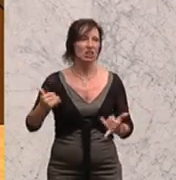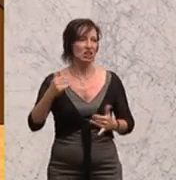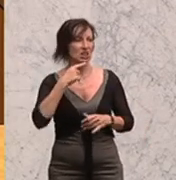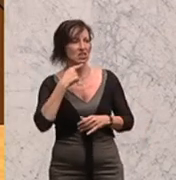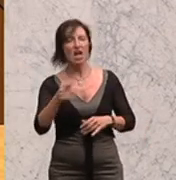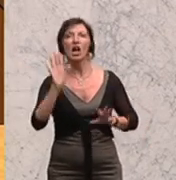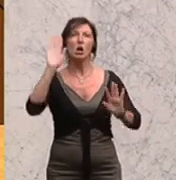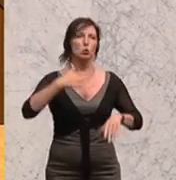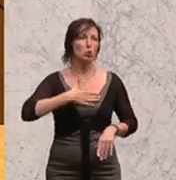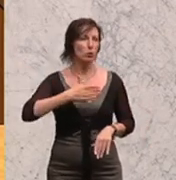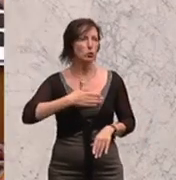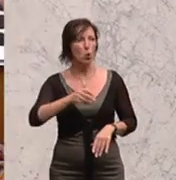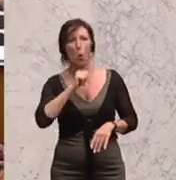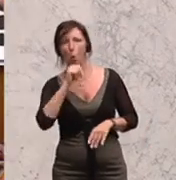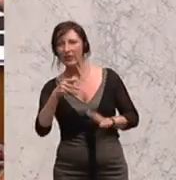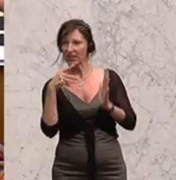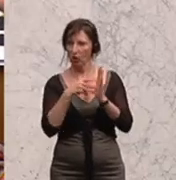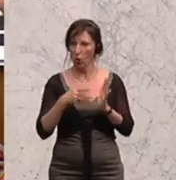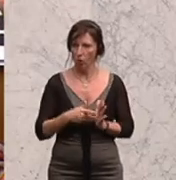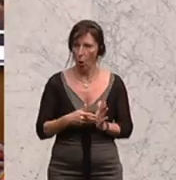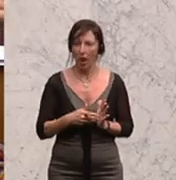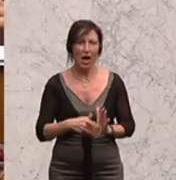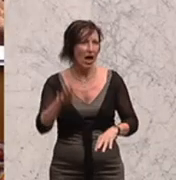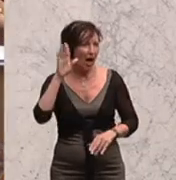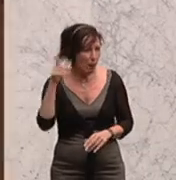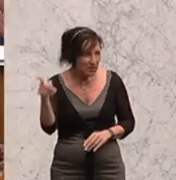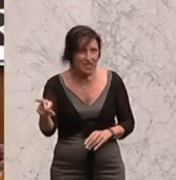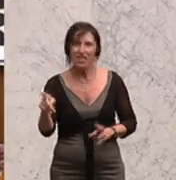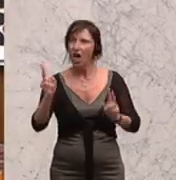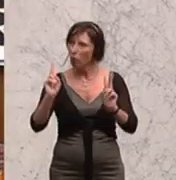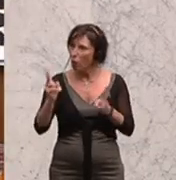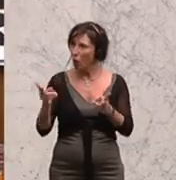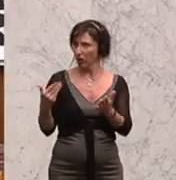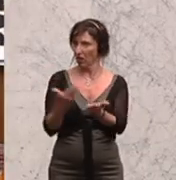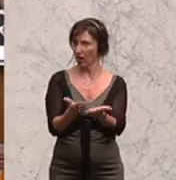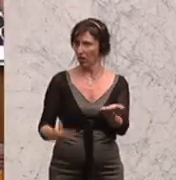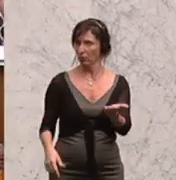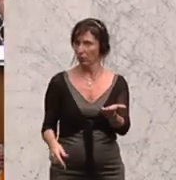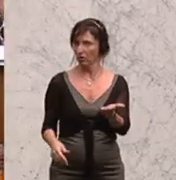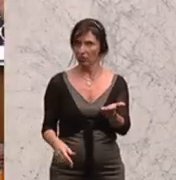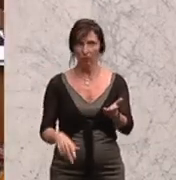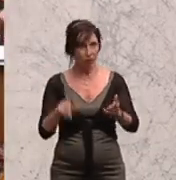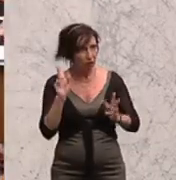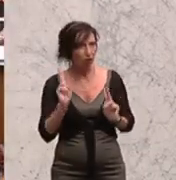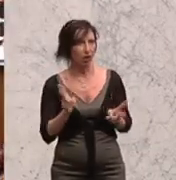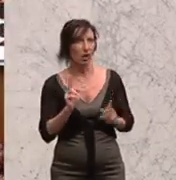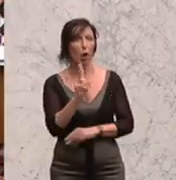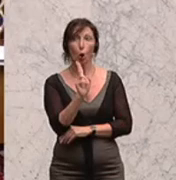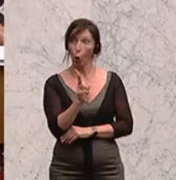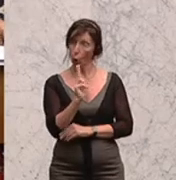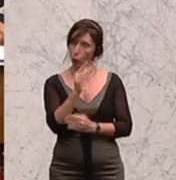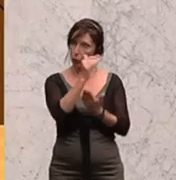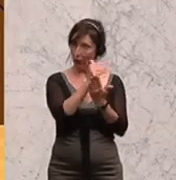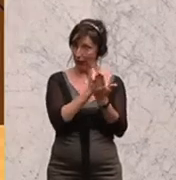schauen nicht hinein, aber Sie ermöglichen damit, dass erstens durch das